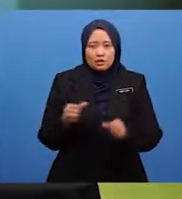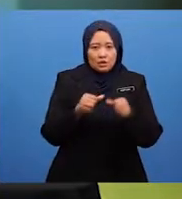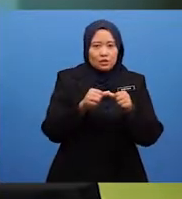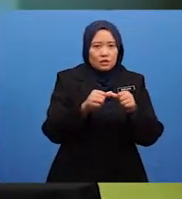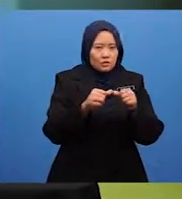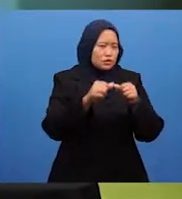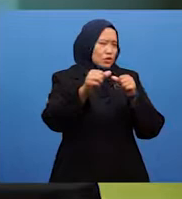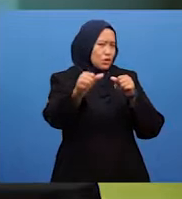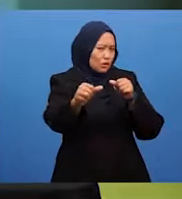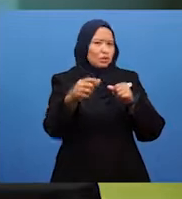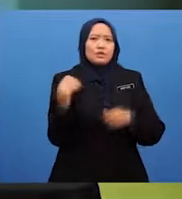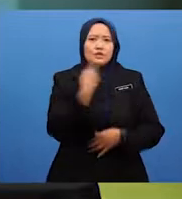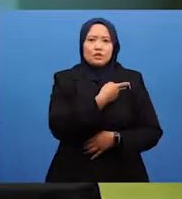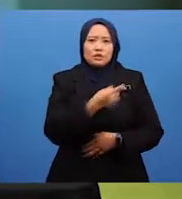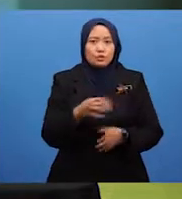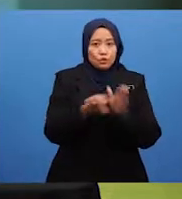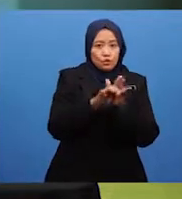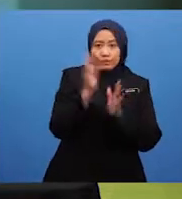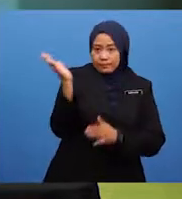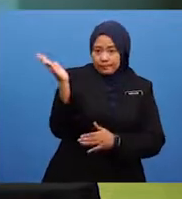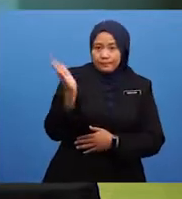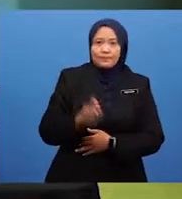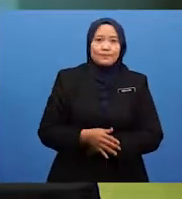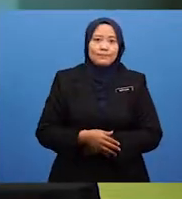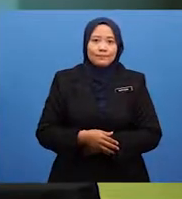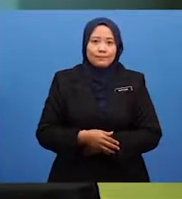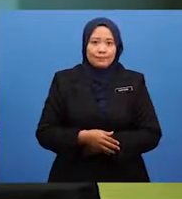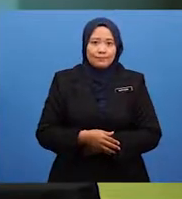kita. Seperti begini.